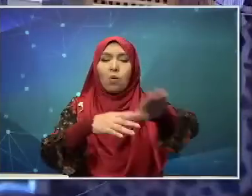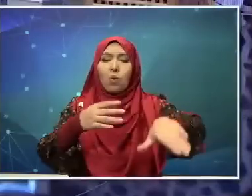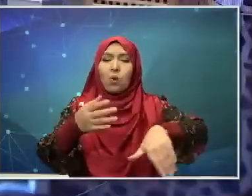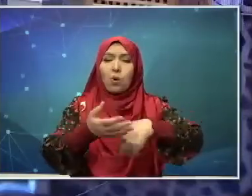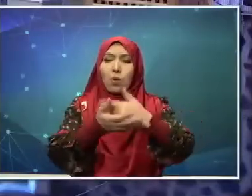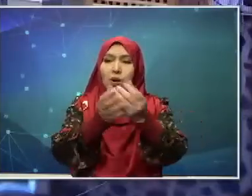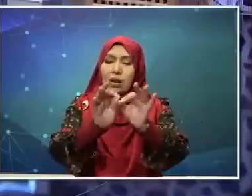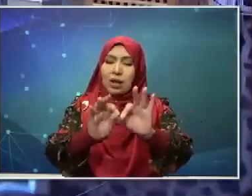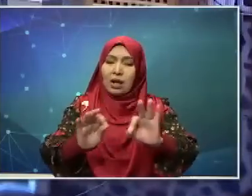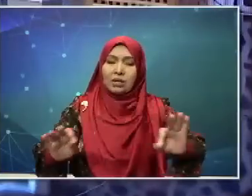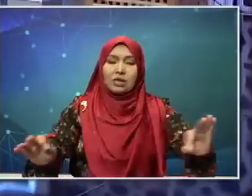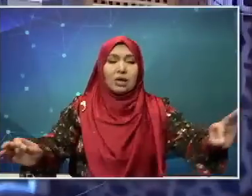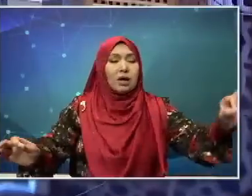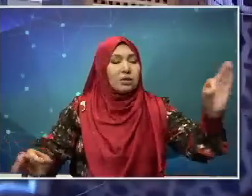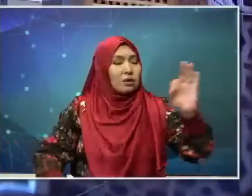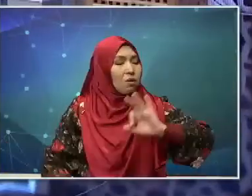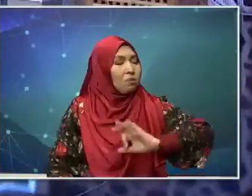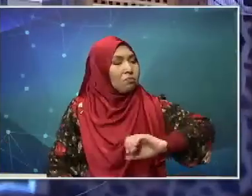sodakowlohuladzim